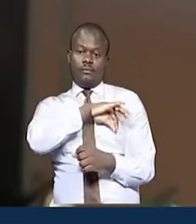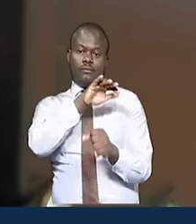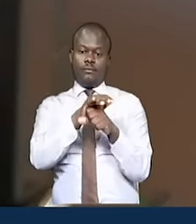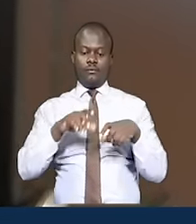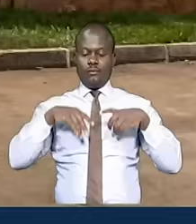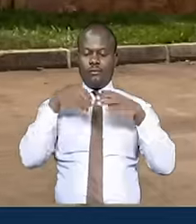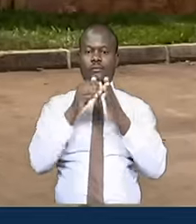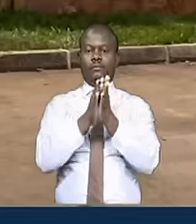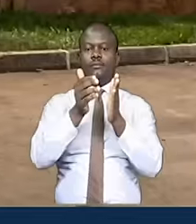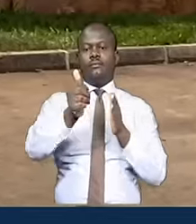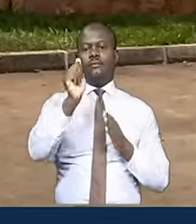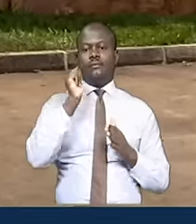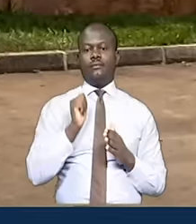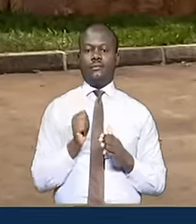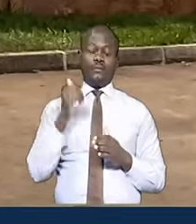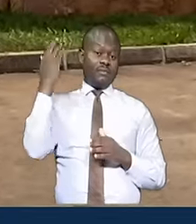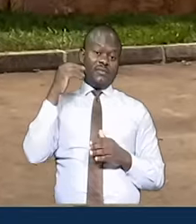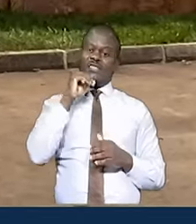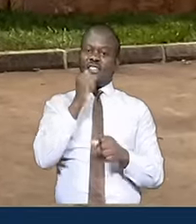rusange yabo. Nari umushomeri,